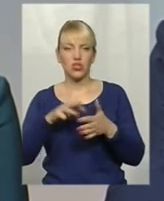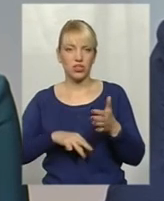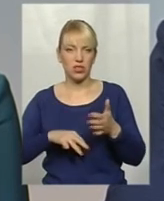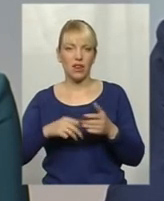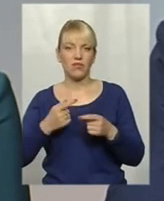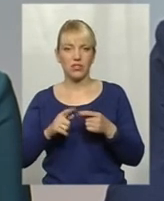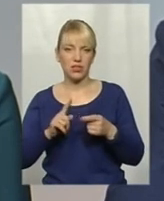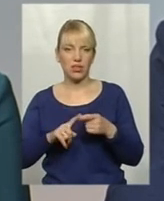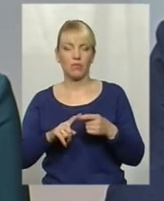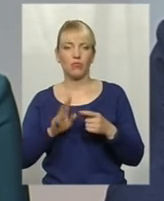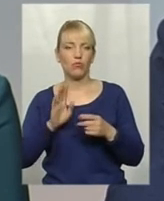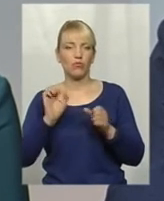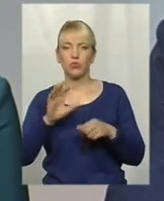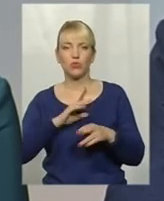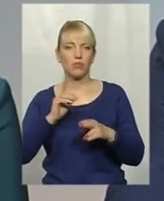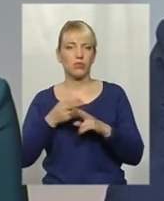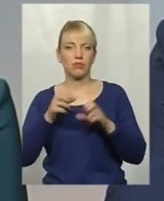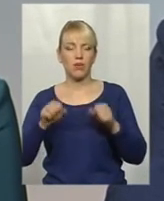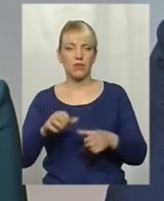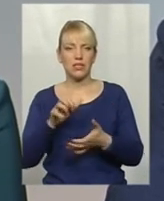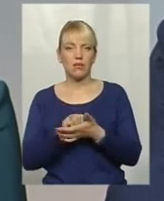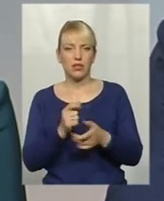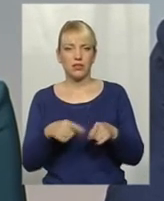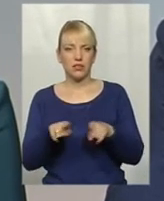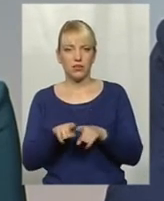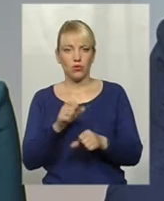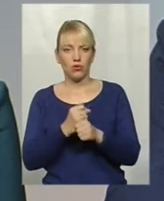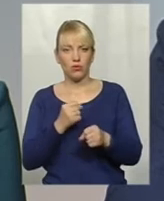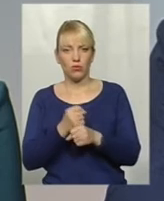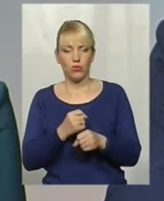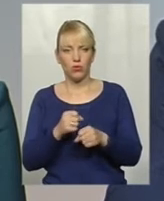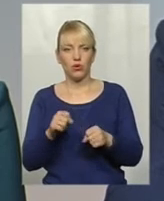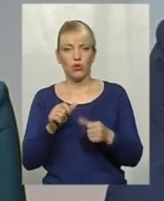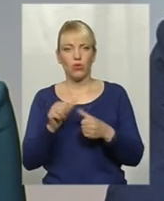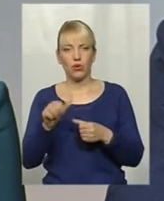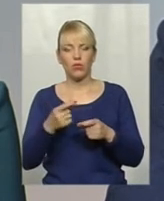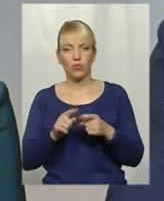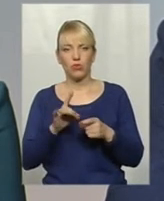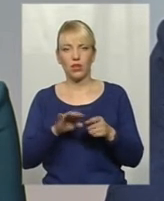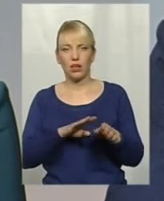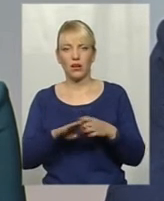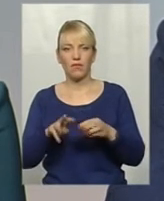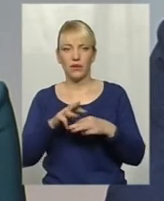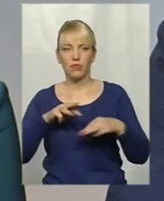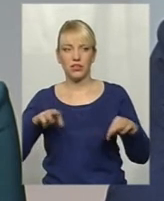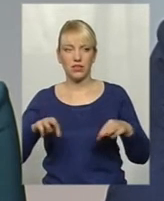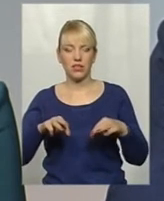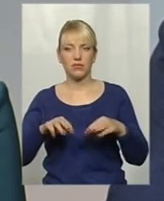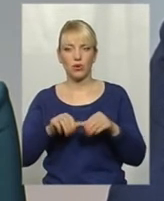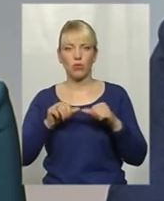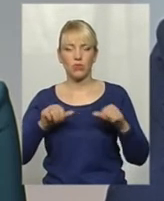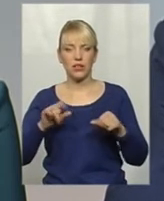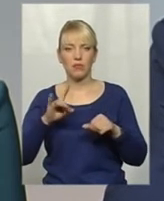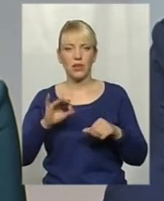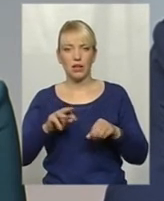права займатися такою діяльністю. Крім того, такі повноваження також є сьогодні на рівні міністерства, така сама комісія є при міністерстві,